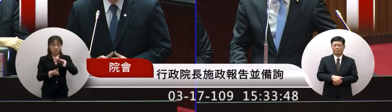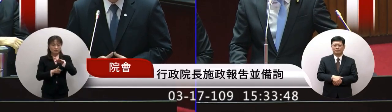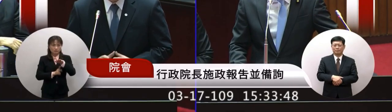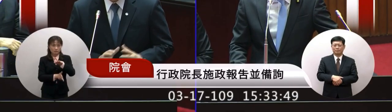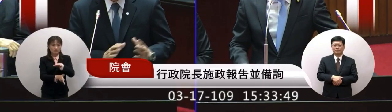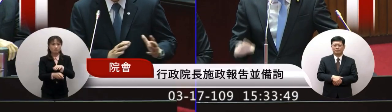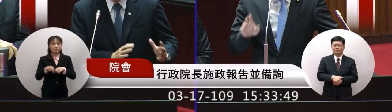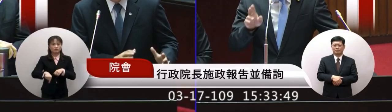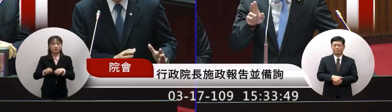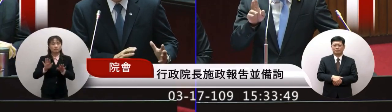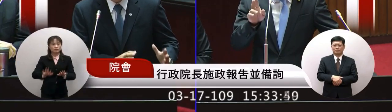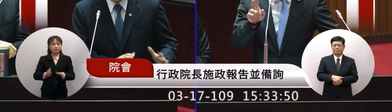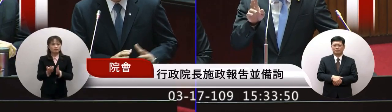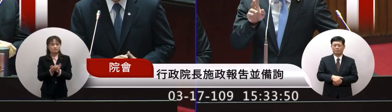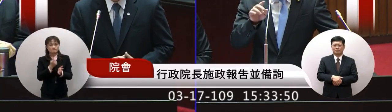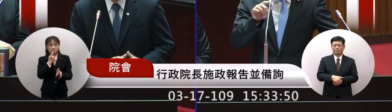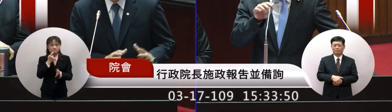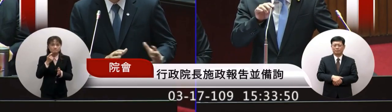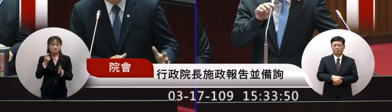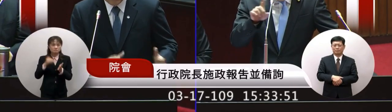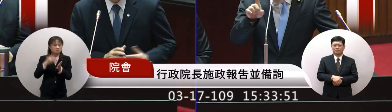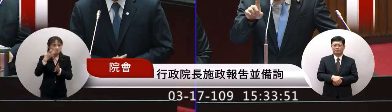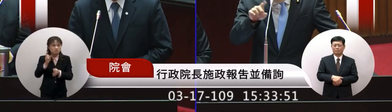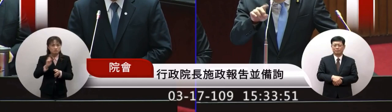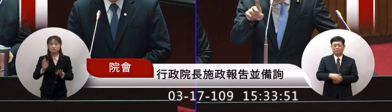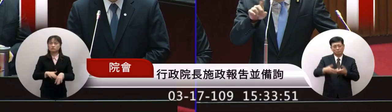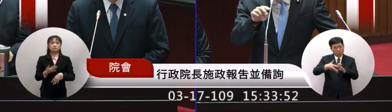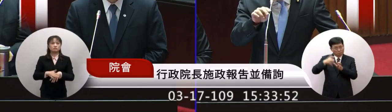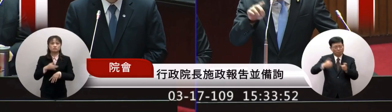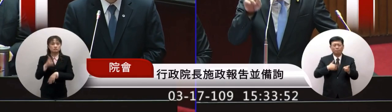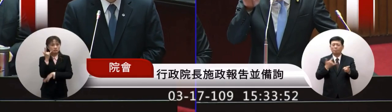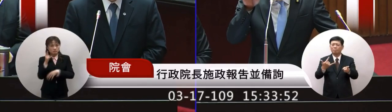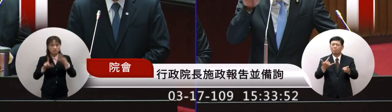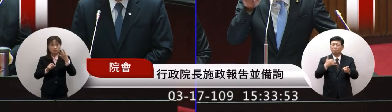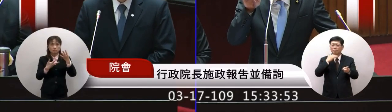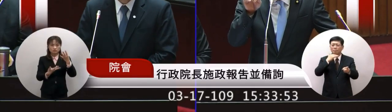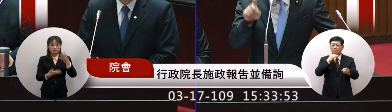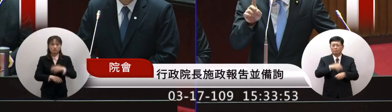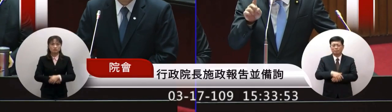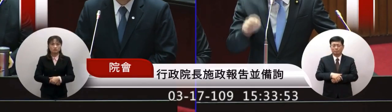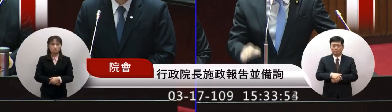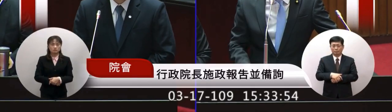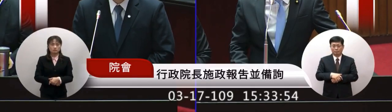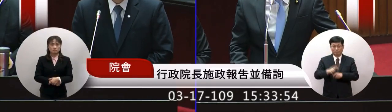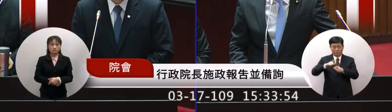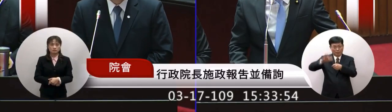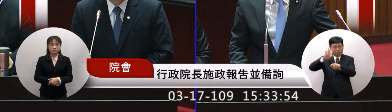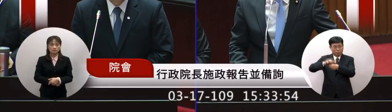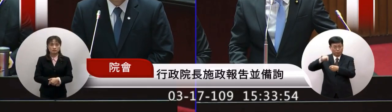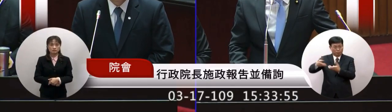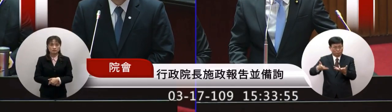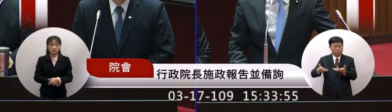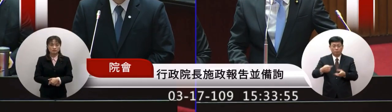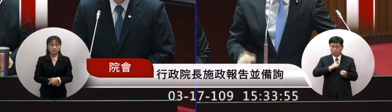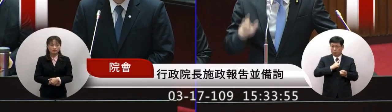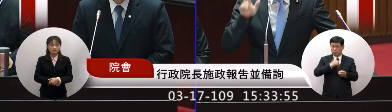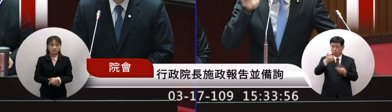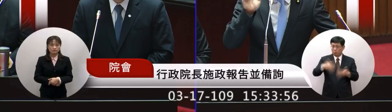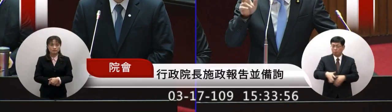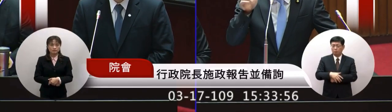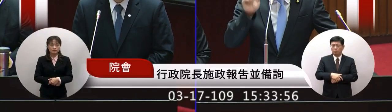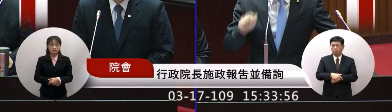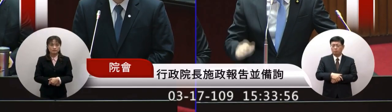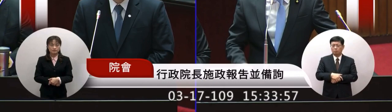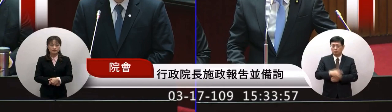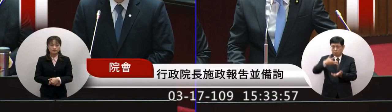果，哦，就静待四月八号。 我听，我听，等一下，大埔迄个案，你哪有记得？